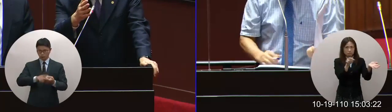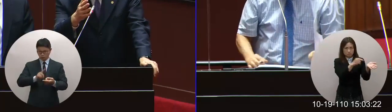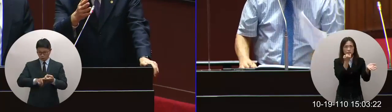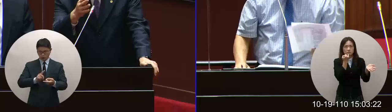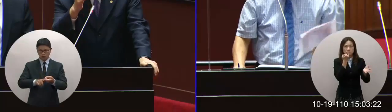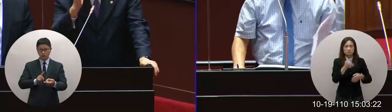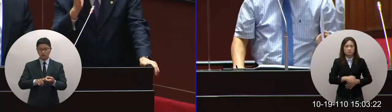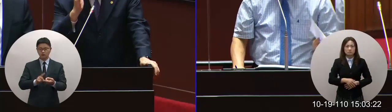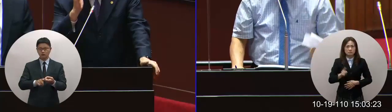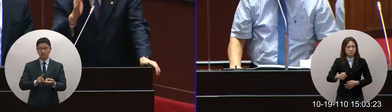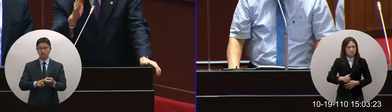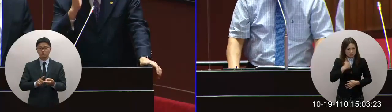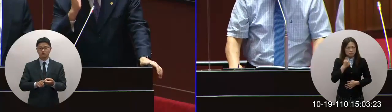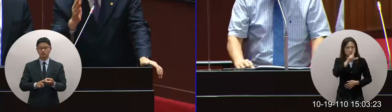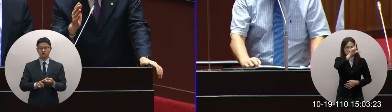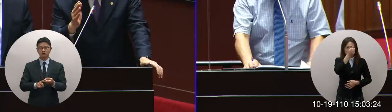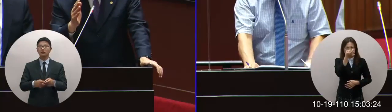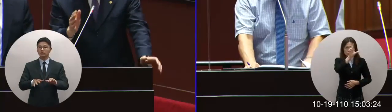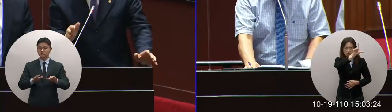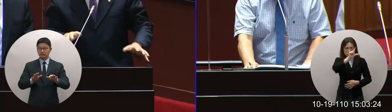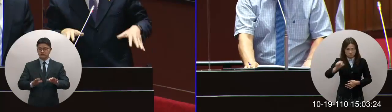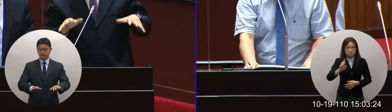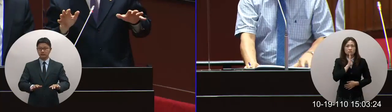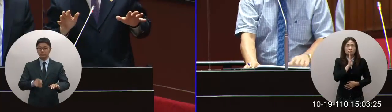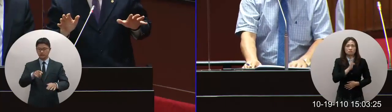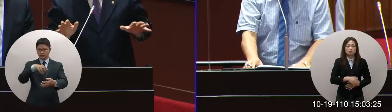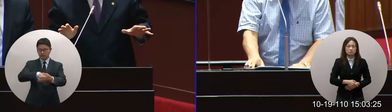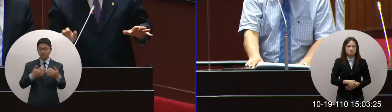讲你讲的不对， 真的是这样子啊。 对啊，这吼主要是